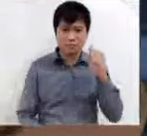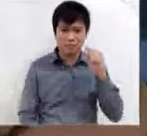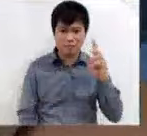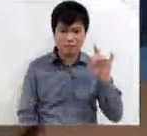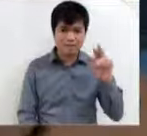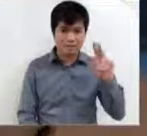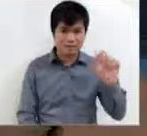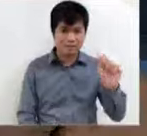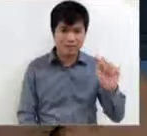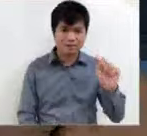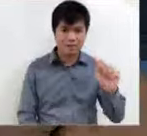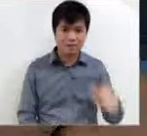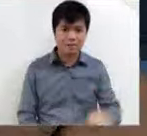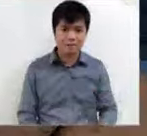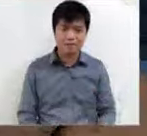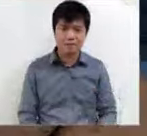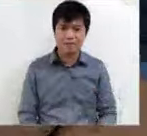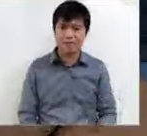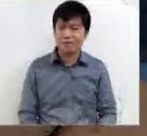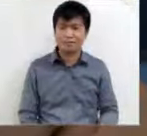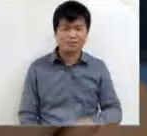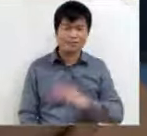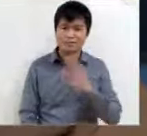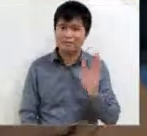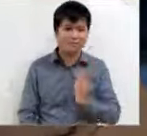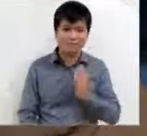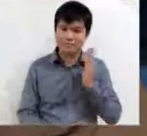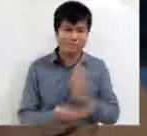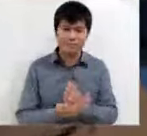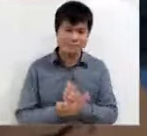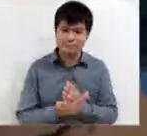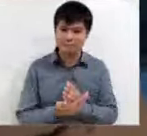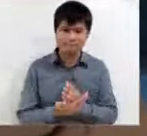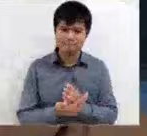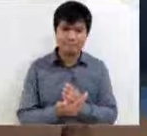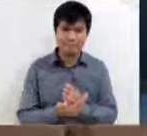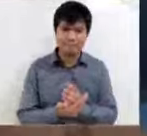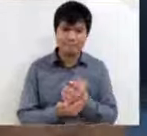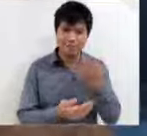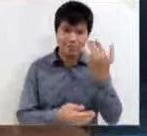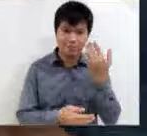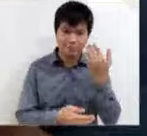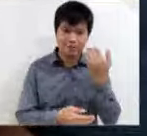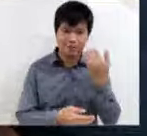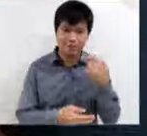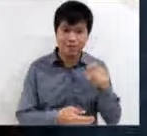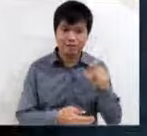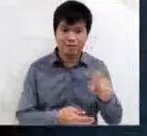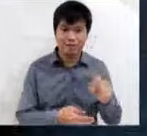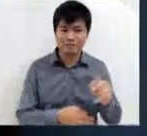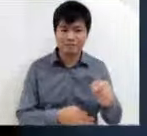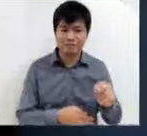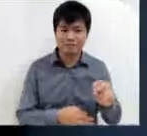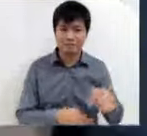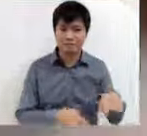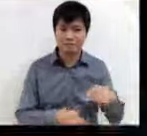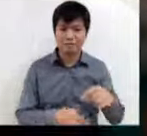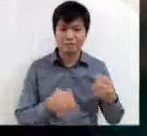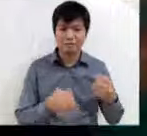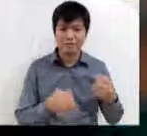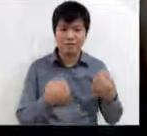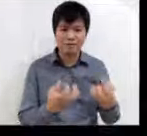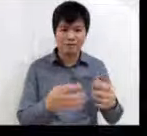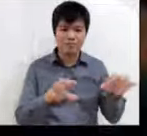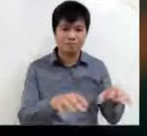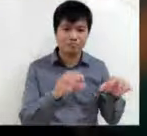Dito naman pwede mag-stop. Hindi pa pwede mag-stop. Dahil madami pa akong kailangan gawin in life at madami pa akong kailangan bayaran.